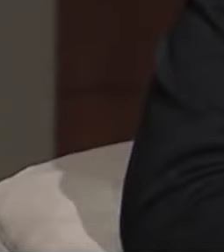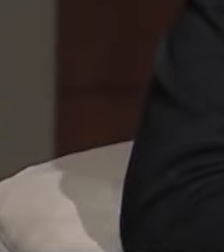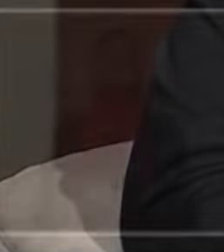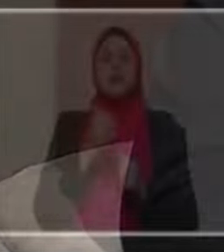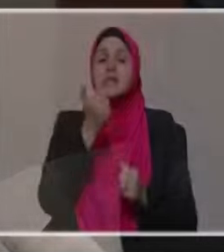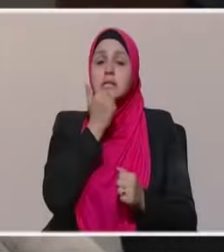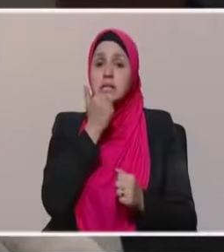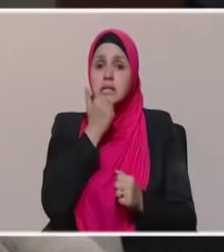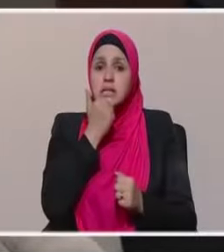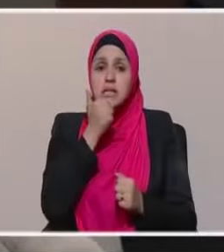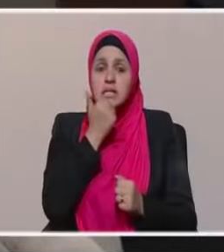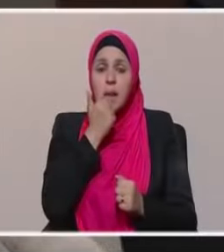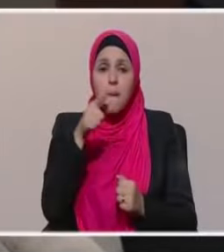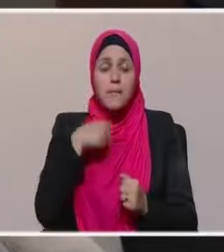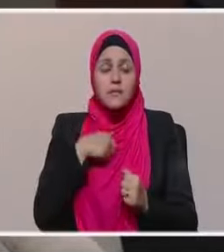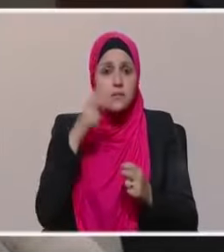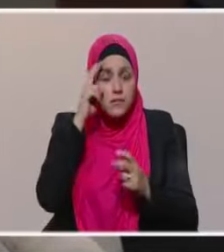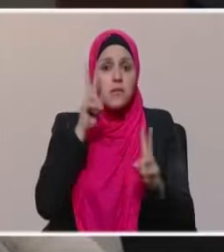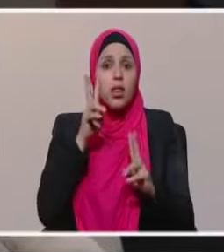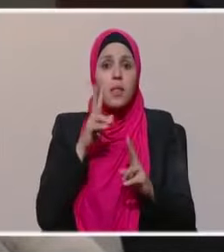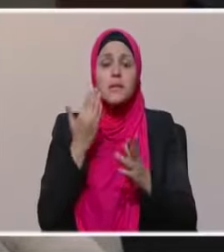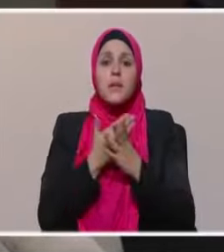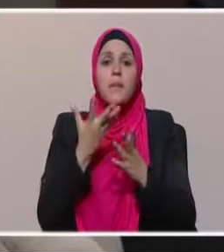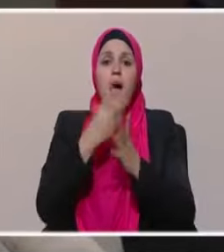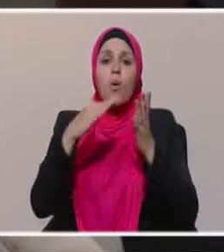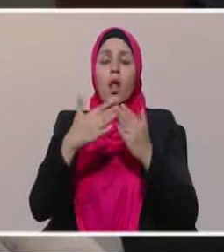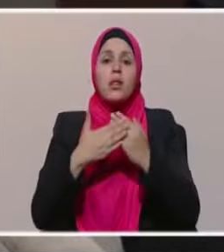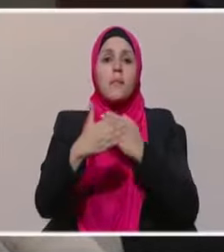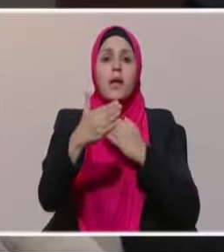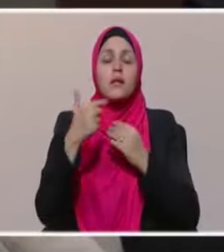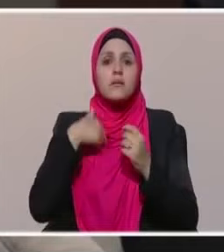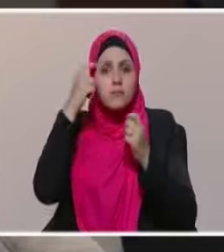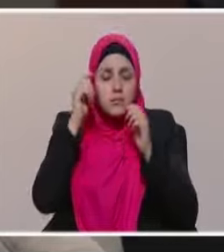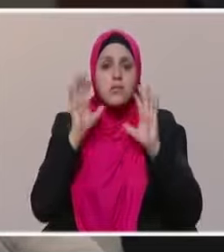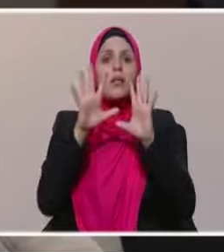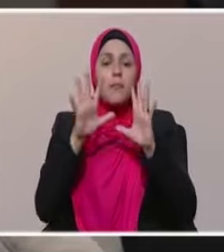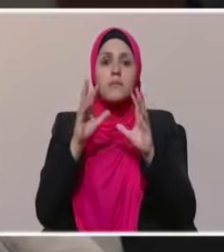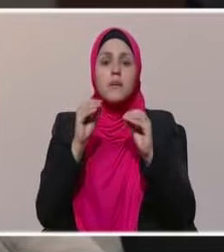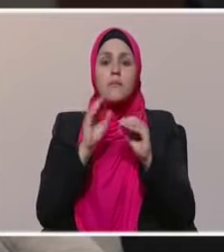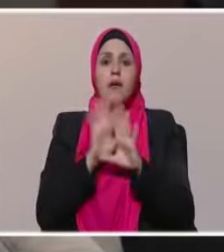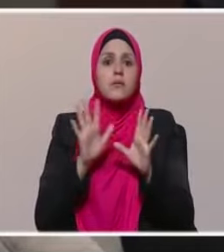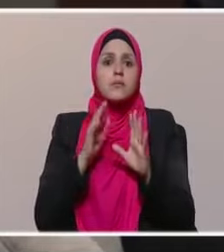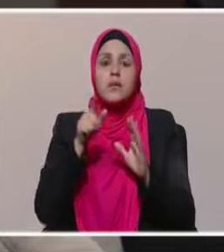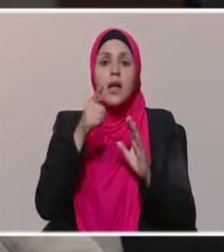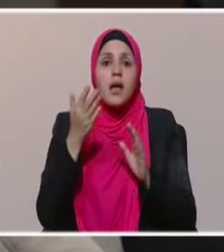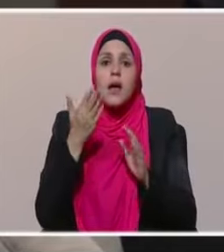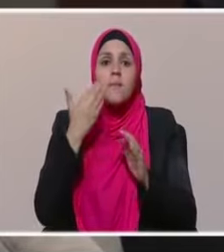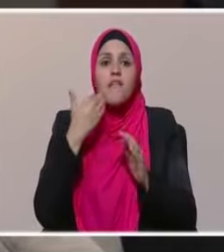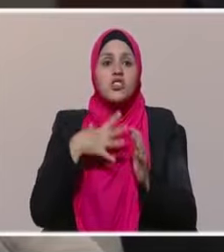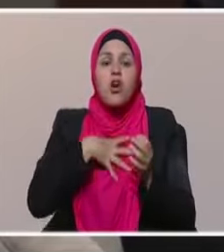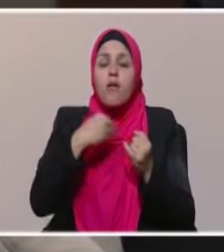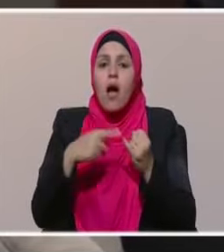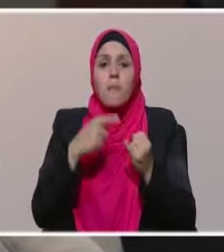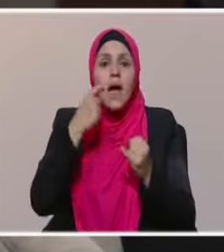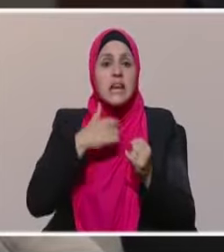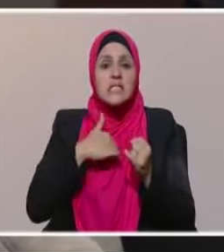سبب الصدمة اللي هي فيها دي بعد ولادها عنها. يعني مفيش حاجة في يعني في الرحمة والإنسانية